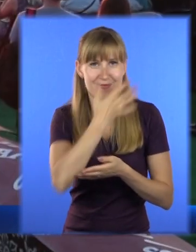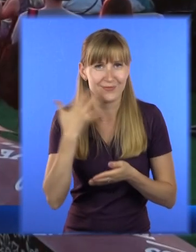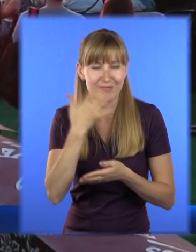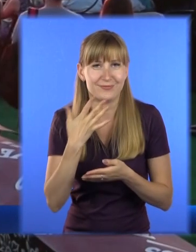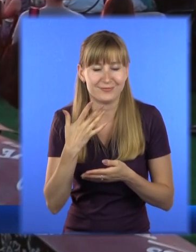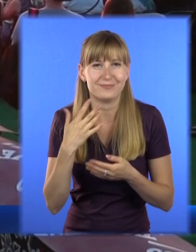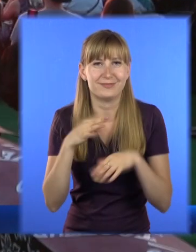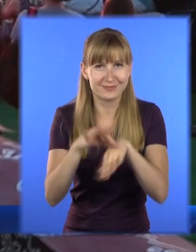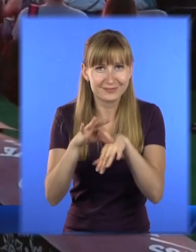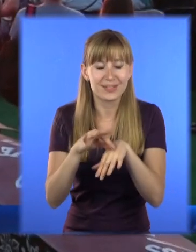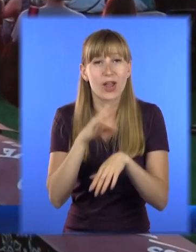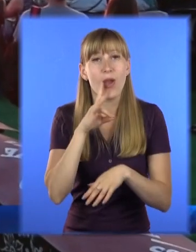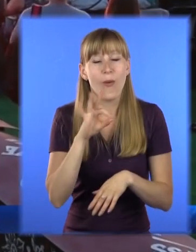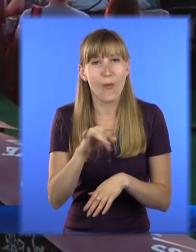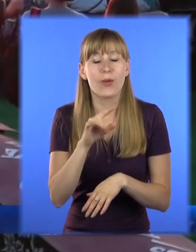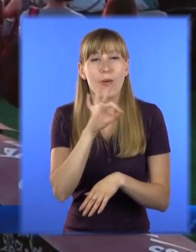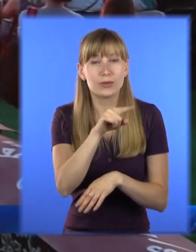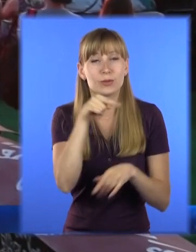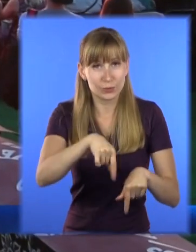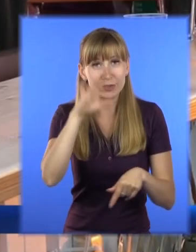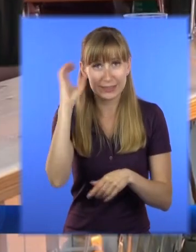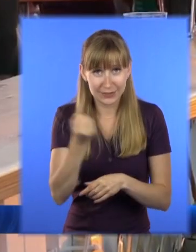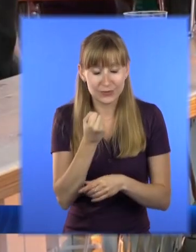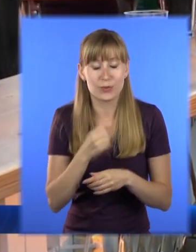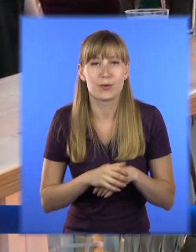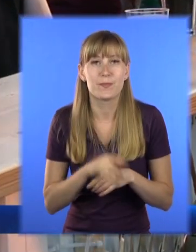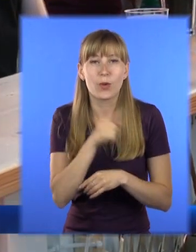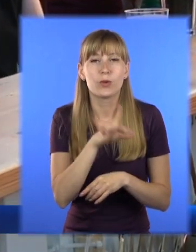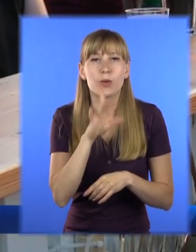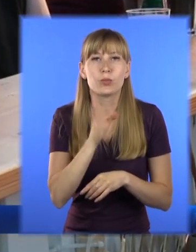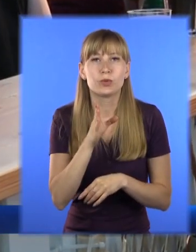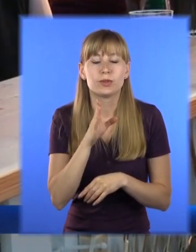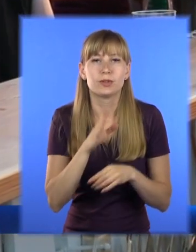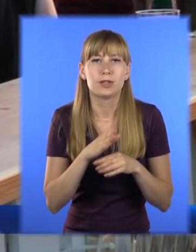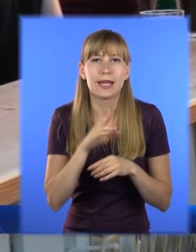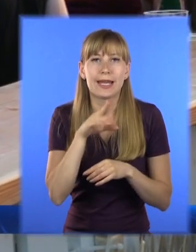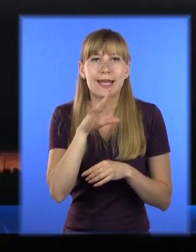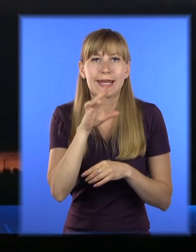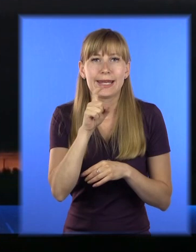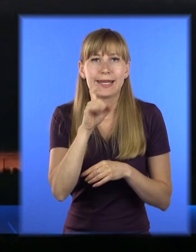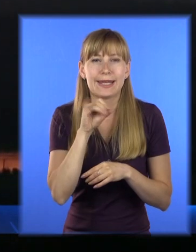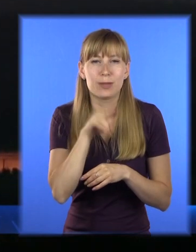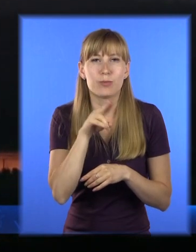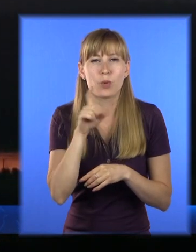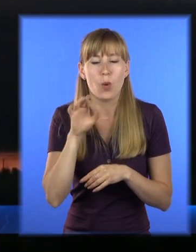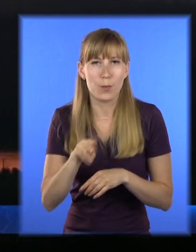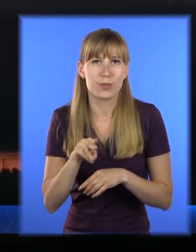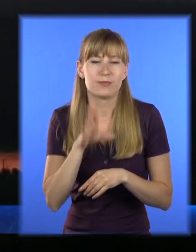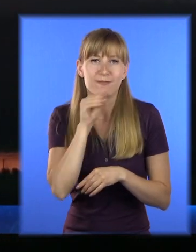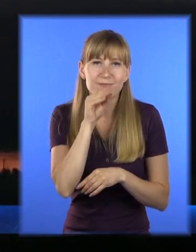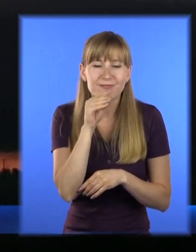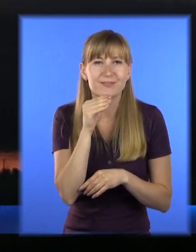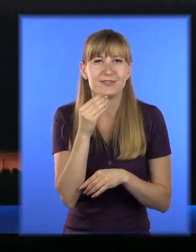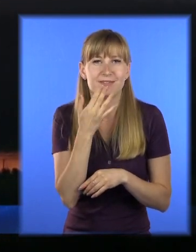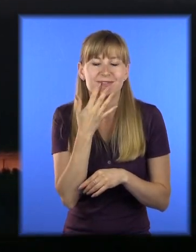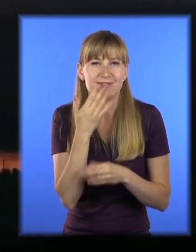нігерійського походження під псевдонімом Вері за Джері. Він з Кривого Рогу і дивує київську публіку своїм читанням у стилі